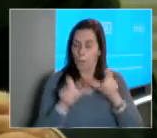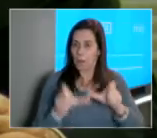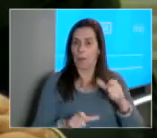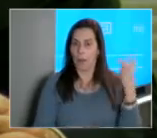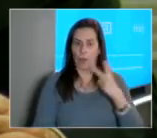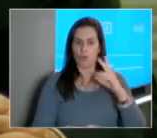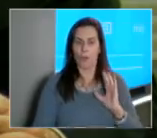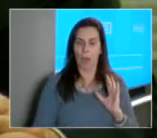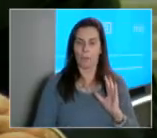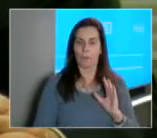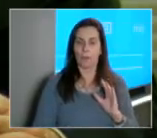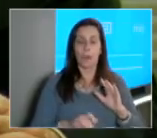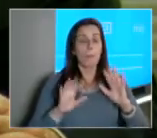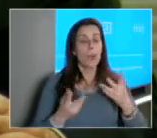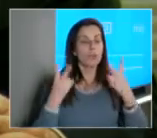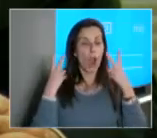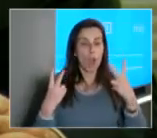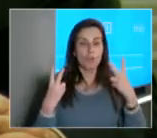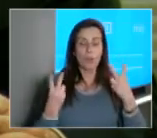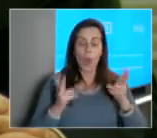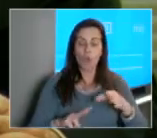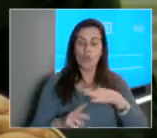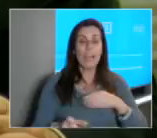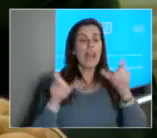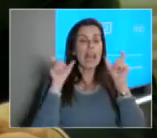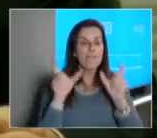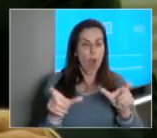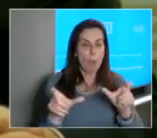ביותר. מה שקובע,